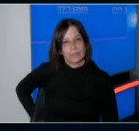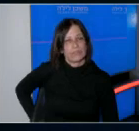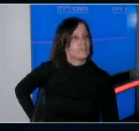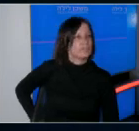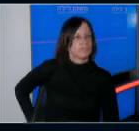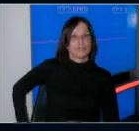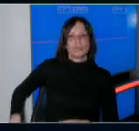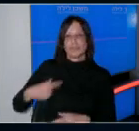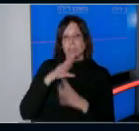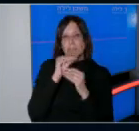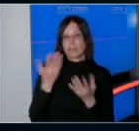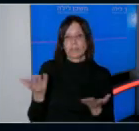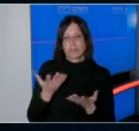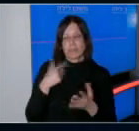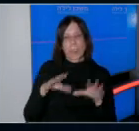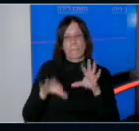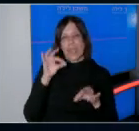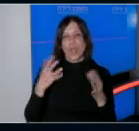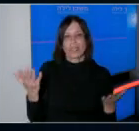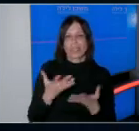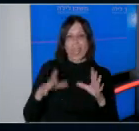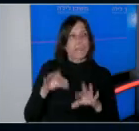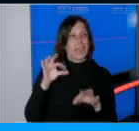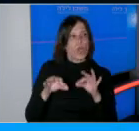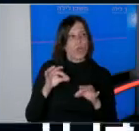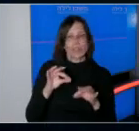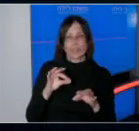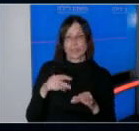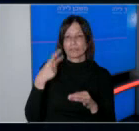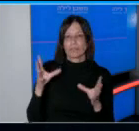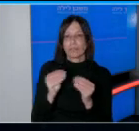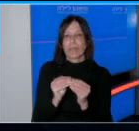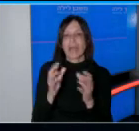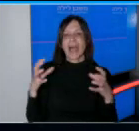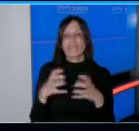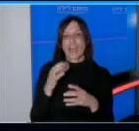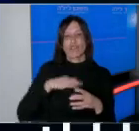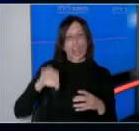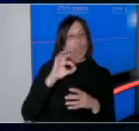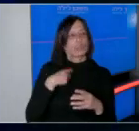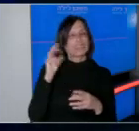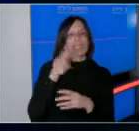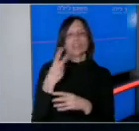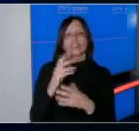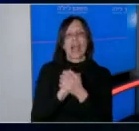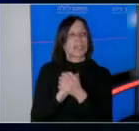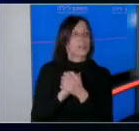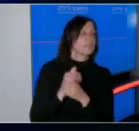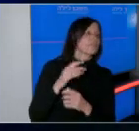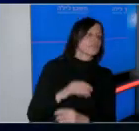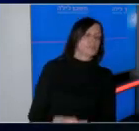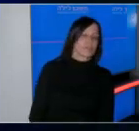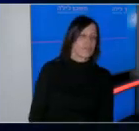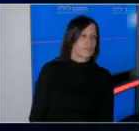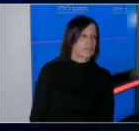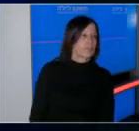ובחירות וזה, ולדבר בעיקר על איך הבחירות הולכות להתממשק עם החברה שלנו. אני מצרף עוד שני חברים, חברה וחבר. דינה